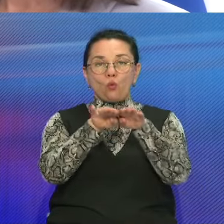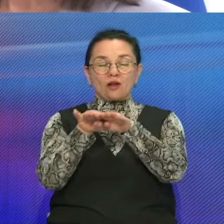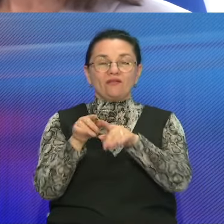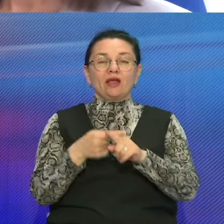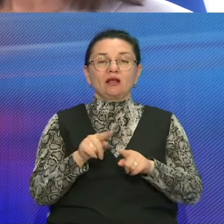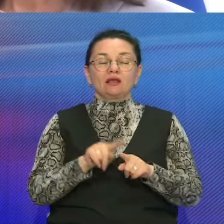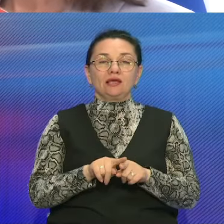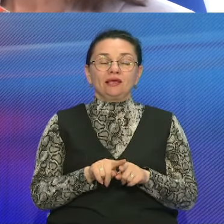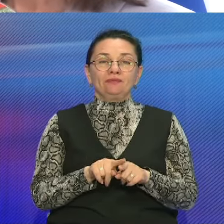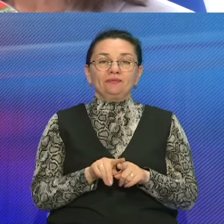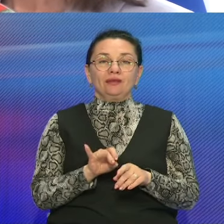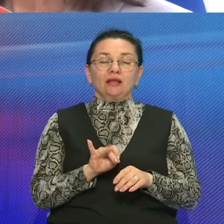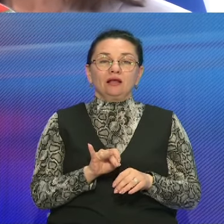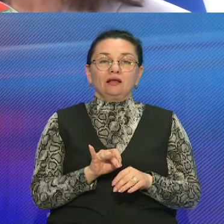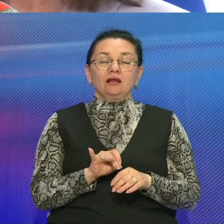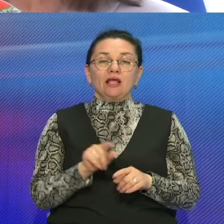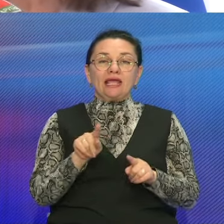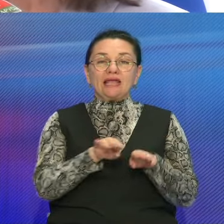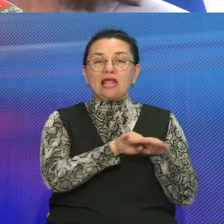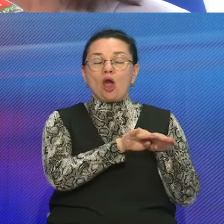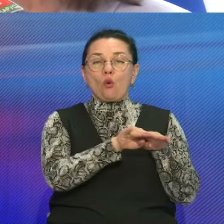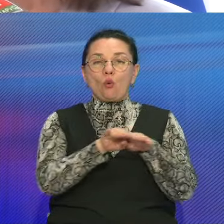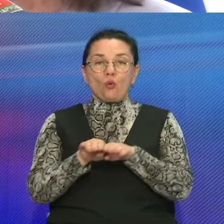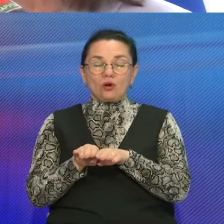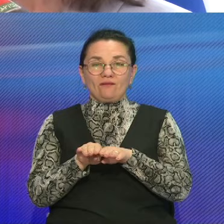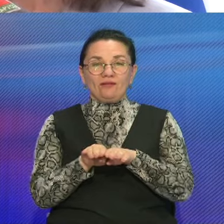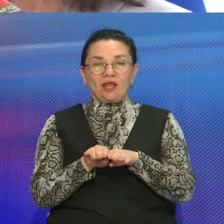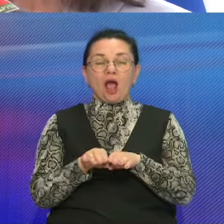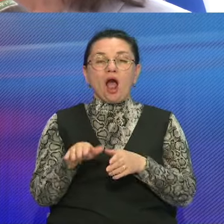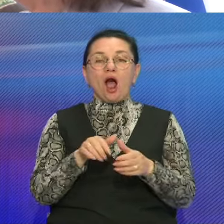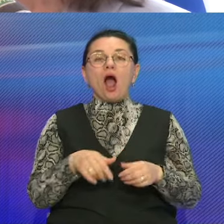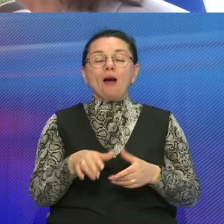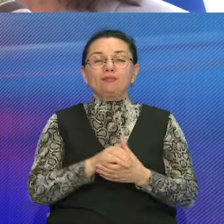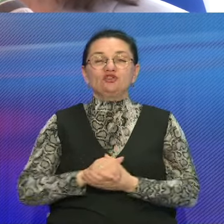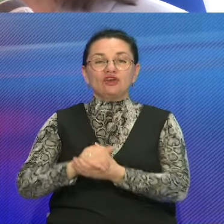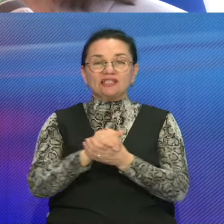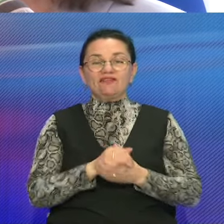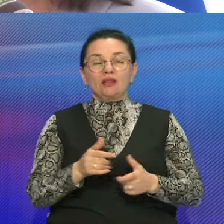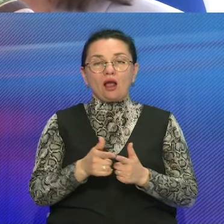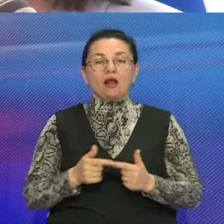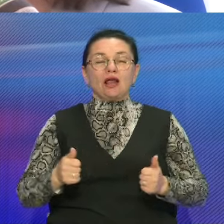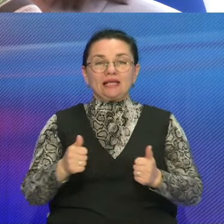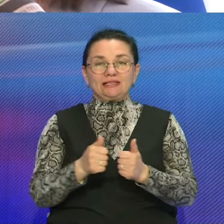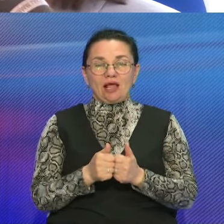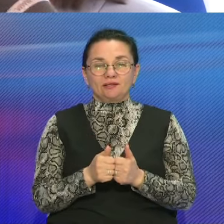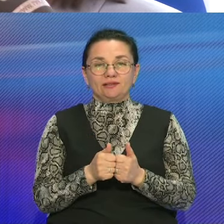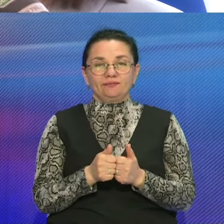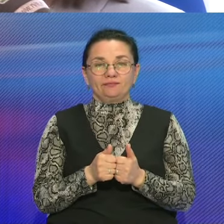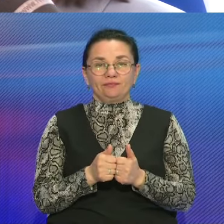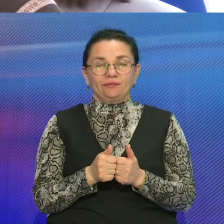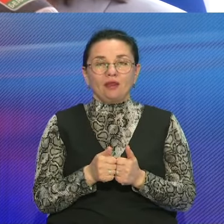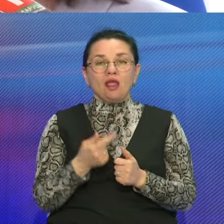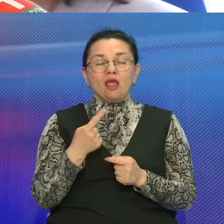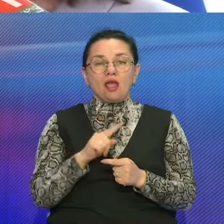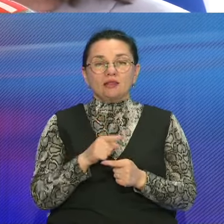и на уровне муниципальных и общественных организаций, это уже ближе, конечно, к